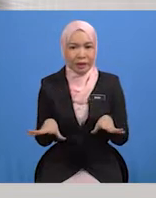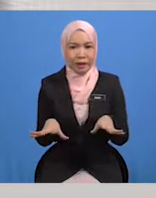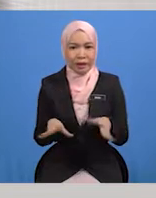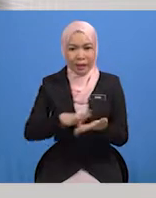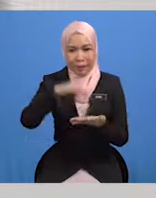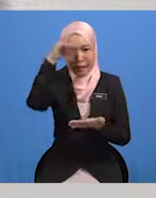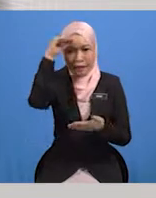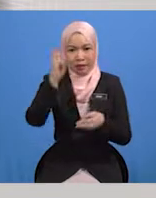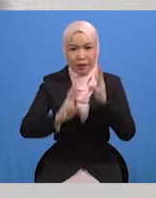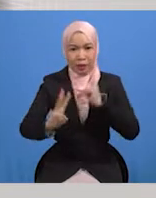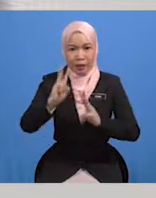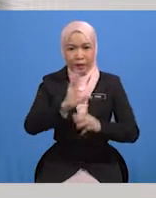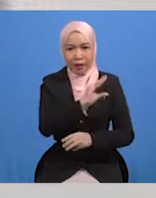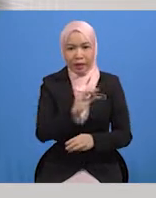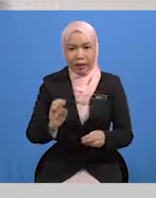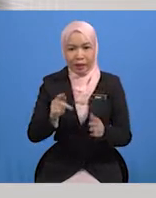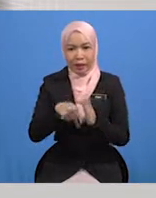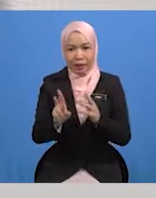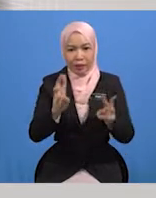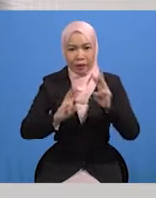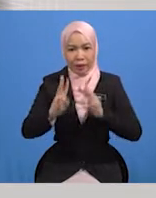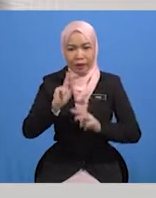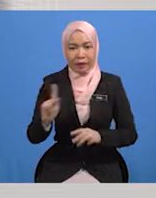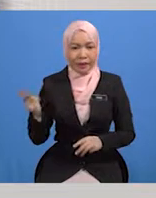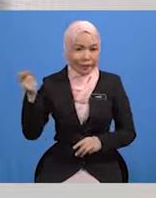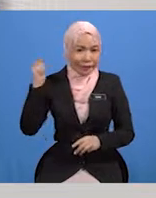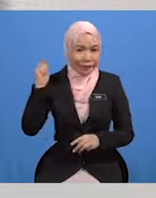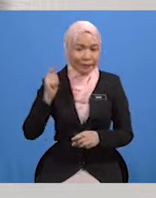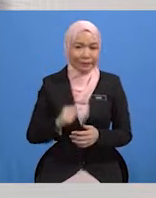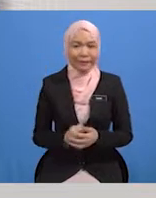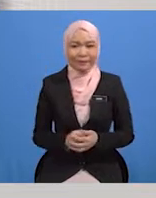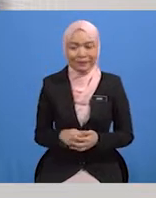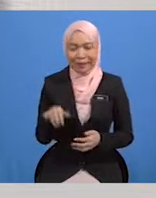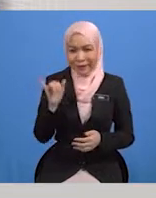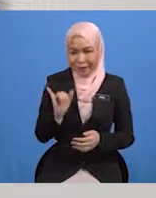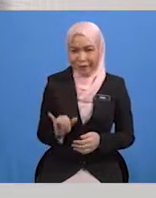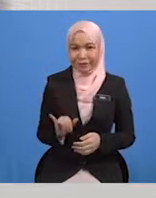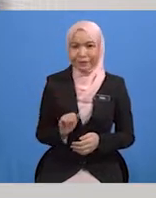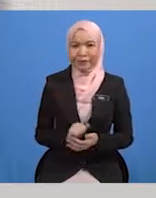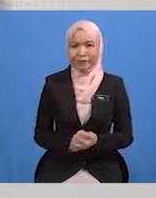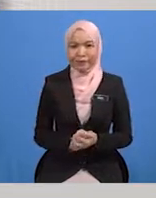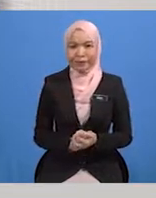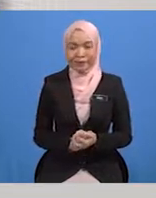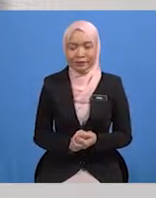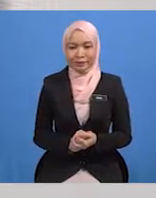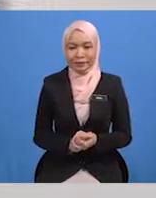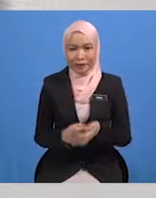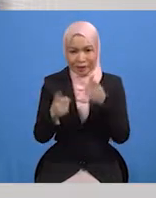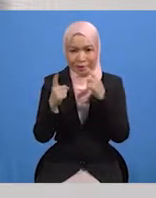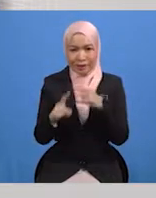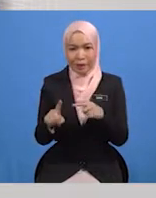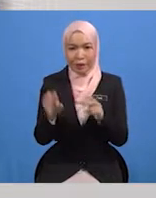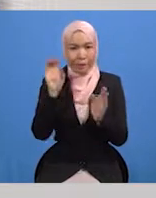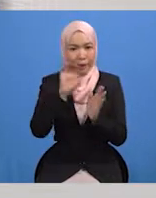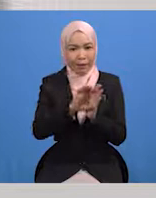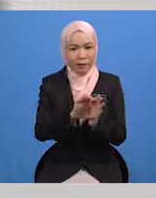dan perwatakan sebentar tadi. Ya, cadangan jawapannya ialah